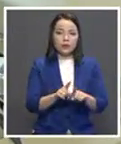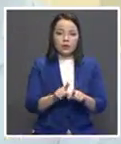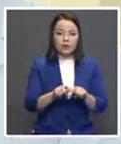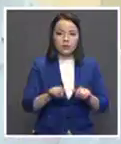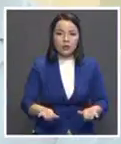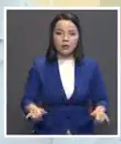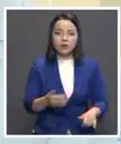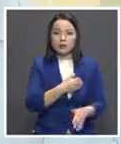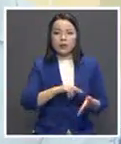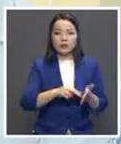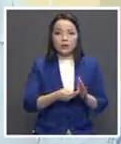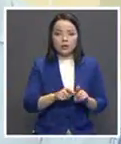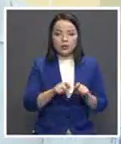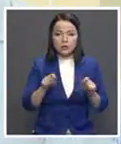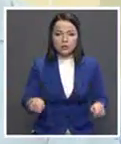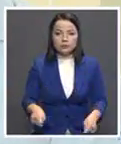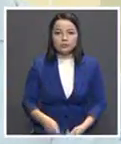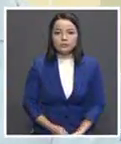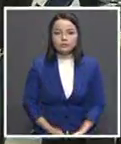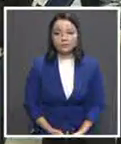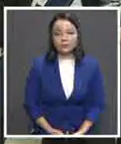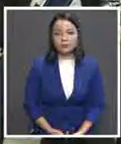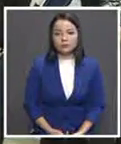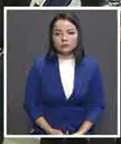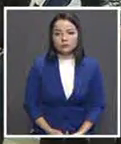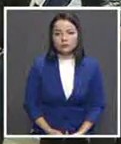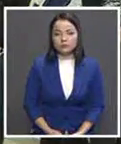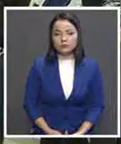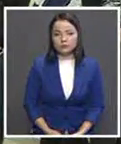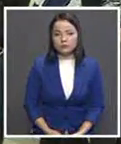көкжиегін кеңейтпек. Дарын Сағитов, Ернұр Қалилов, Қазақстан ұлттық арнасы, Семей.